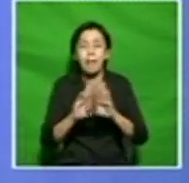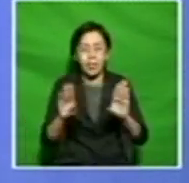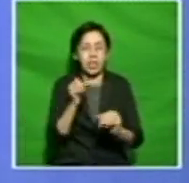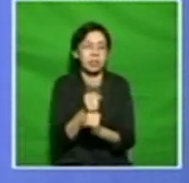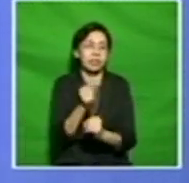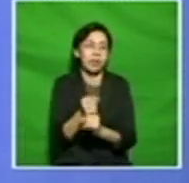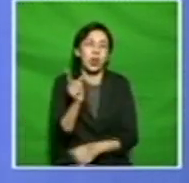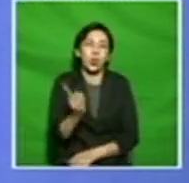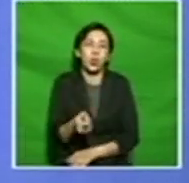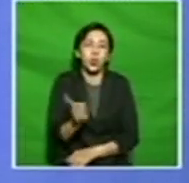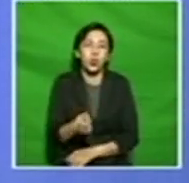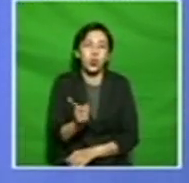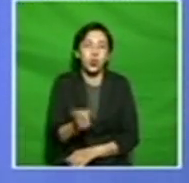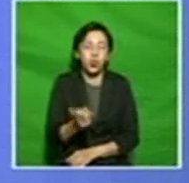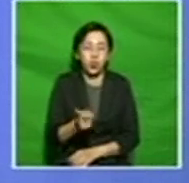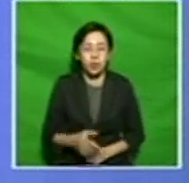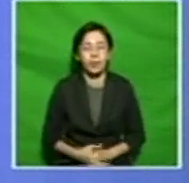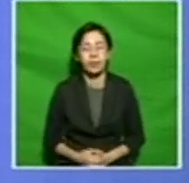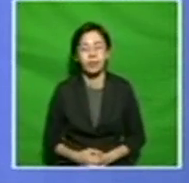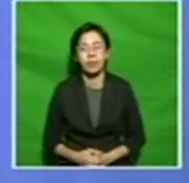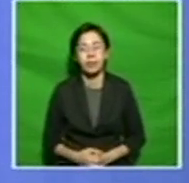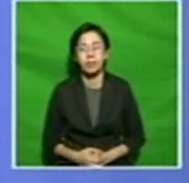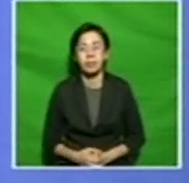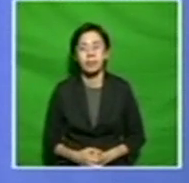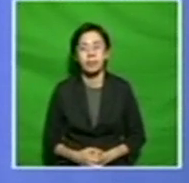การตามปกติ